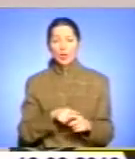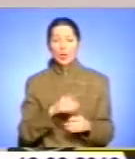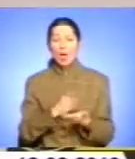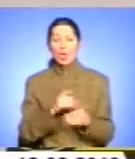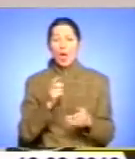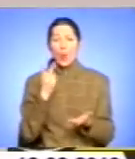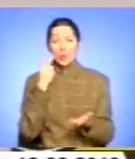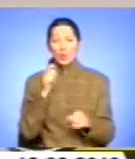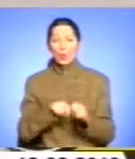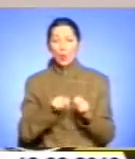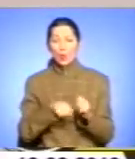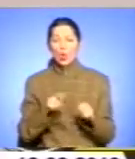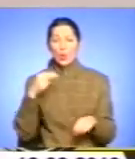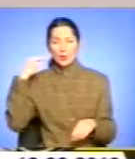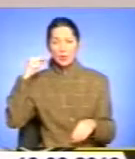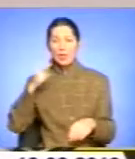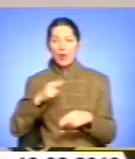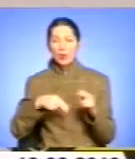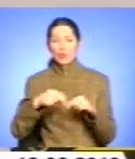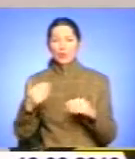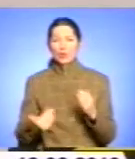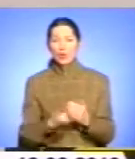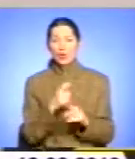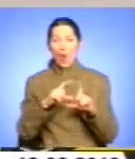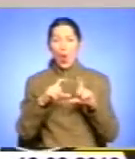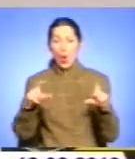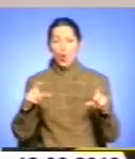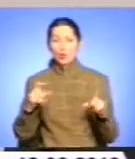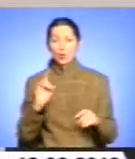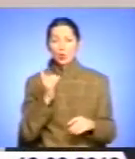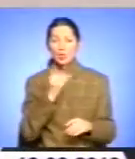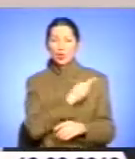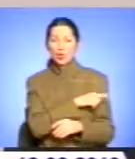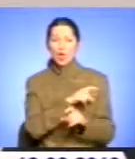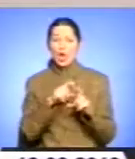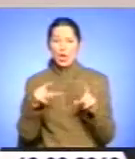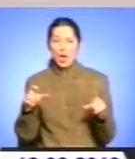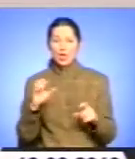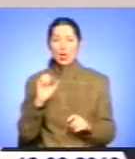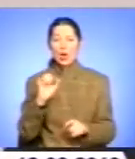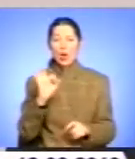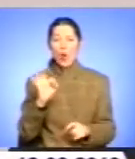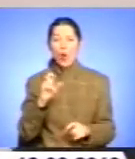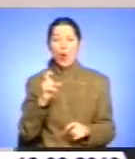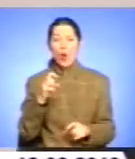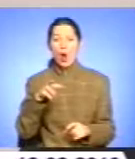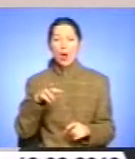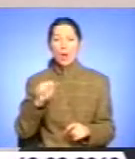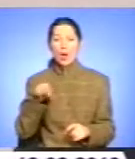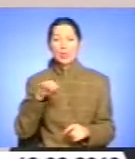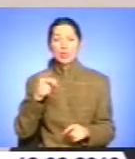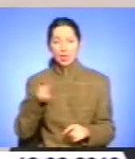президента будівництво нового корпусу дитячої лікарні «Охматдит», де, власне,